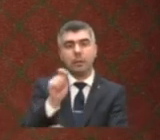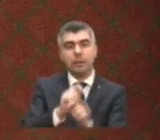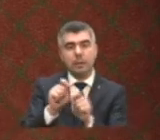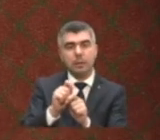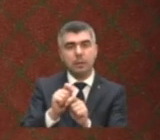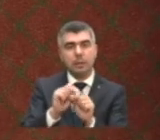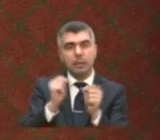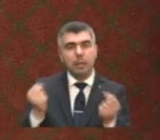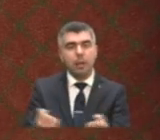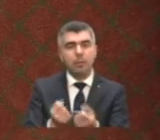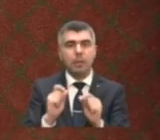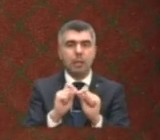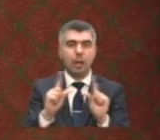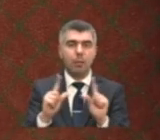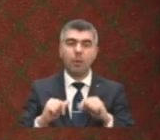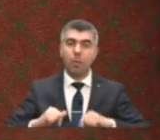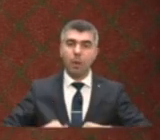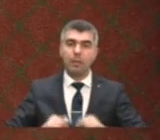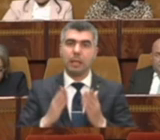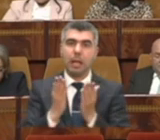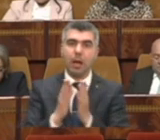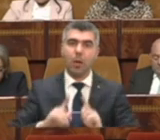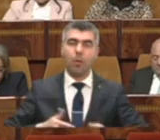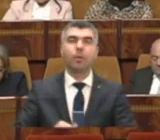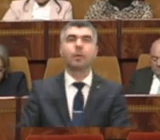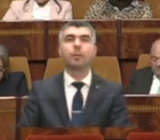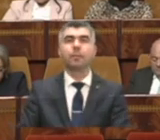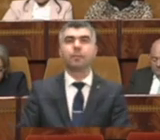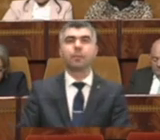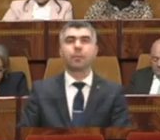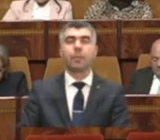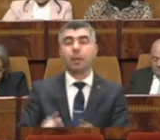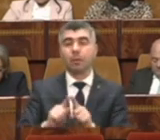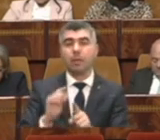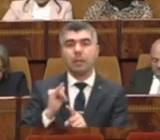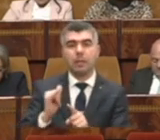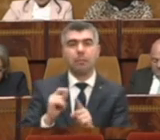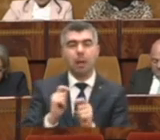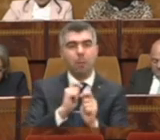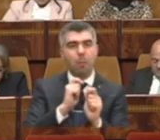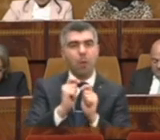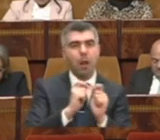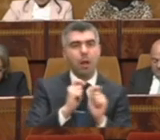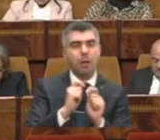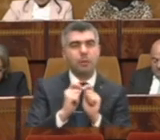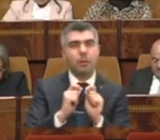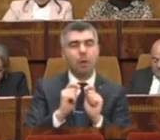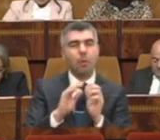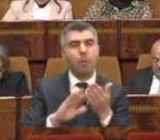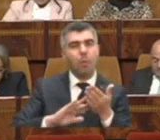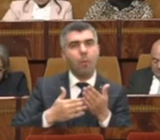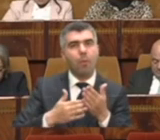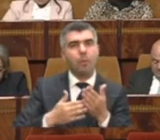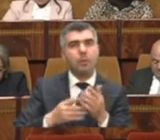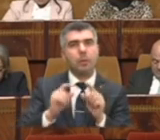النموذج التنموي الجديد في البلاد، وانه كان حاضر لجميع النقاشات، وكان الاجماع بانه لا